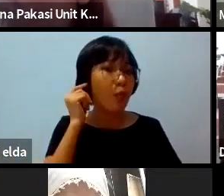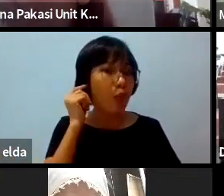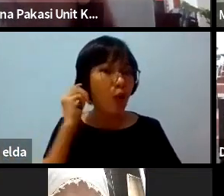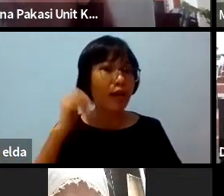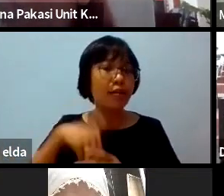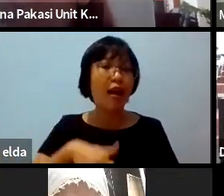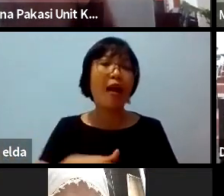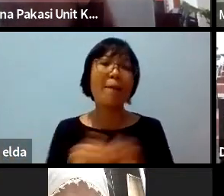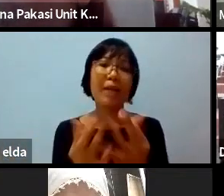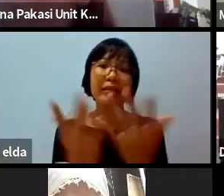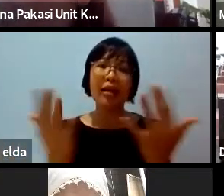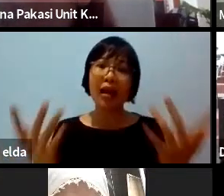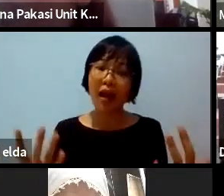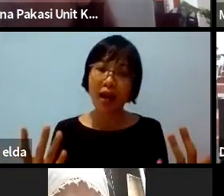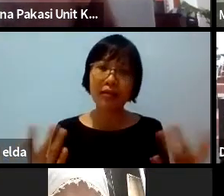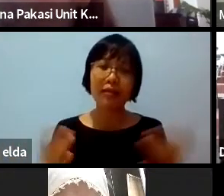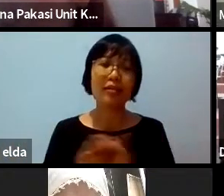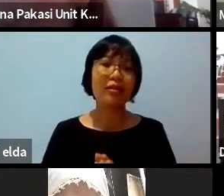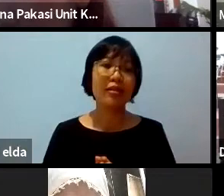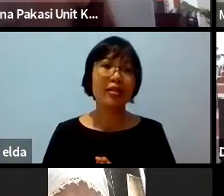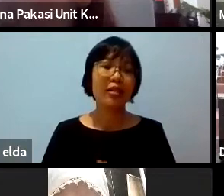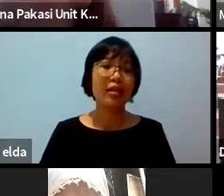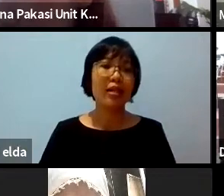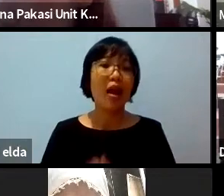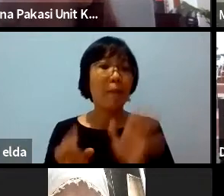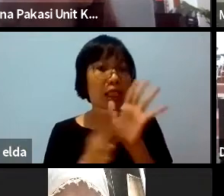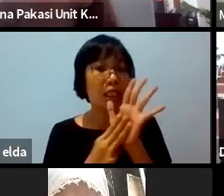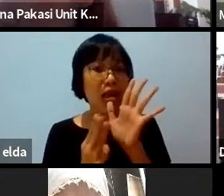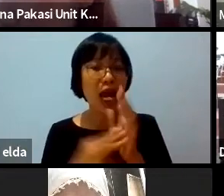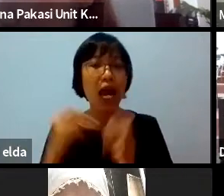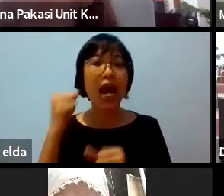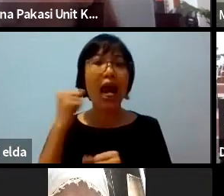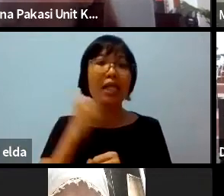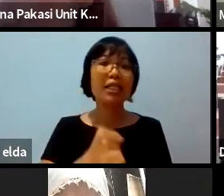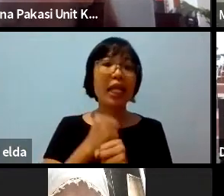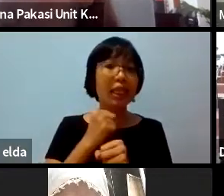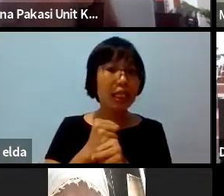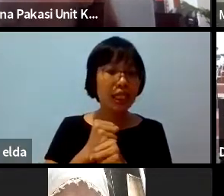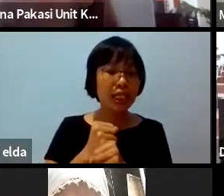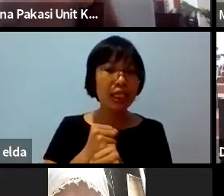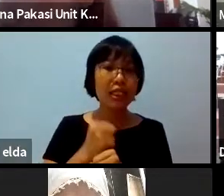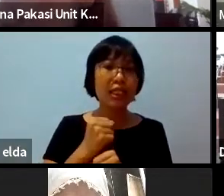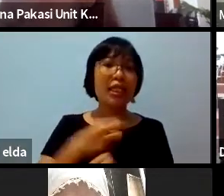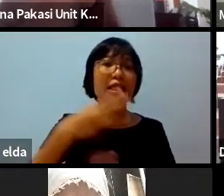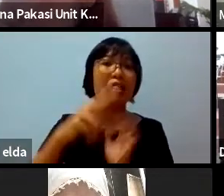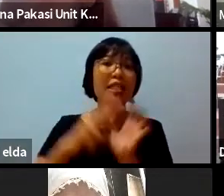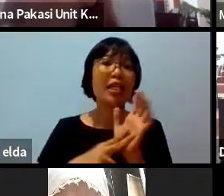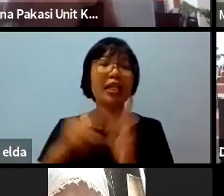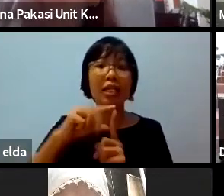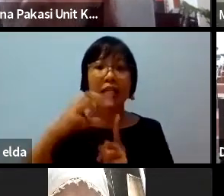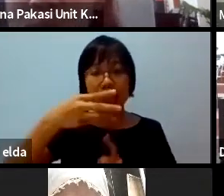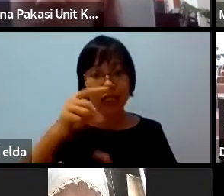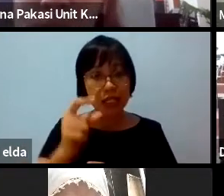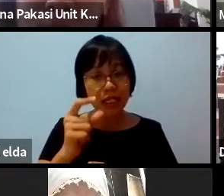isu-isu gender dan seksualitas gitu, dan gimana caranya supaya kita semua bisa terus